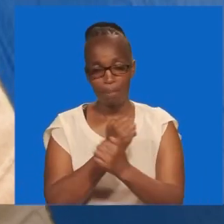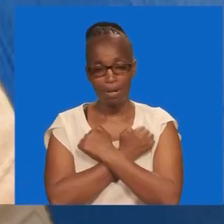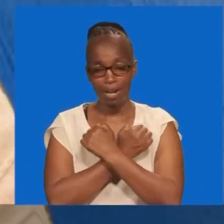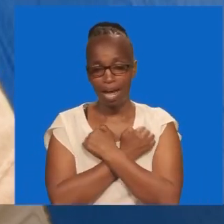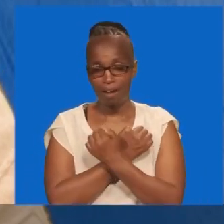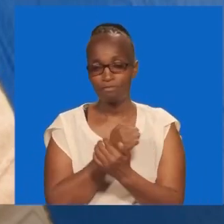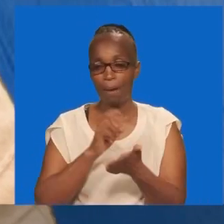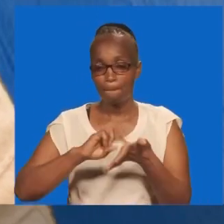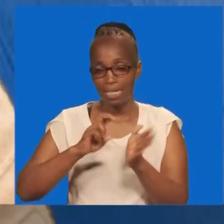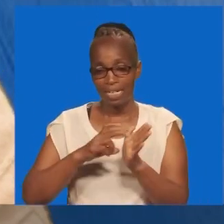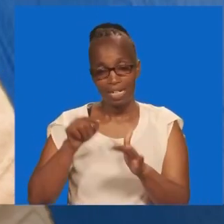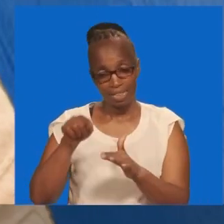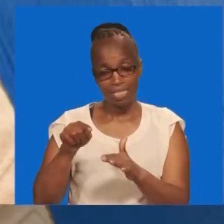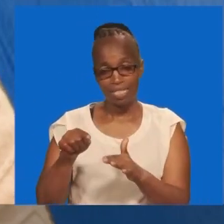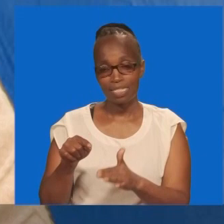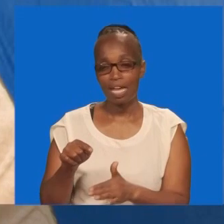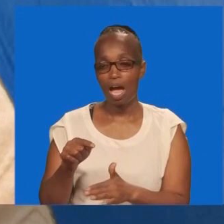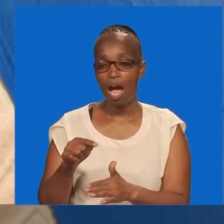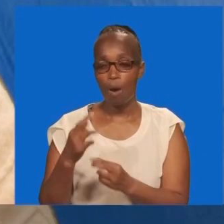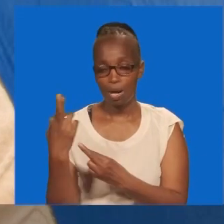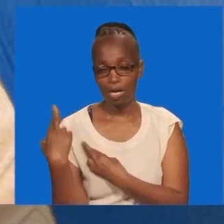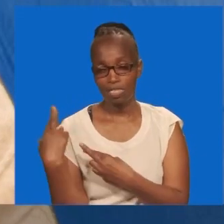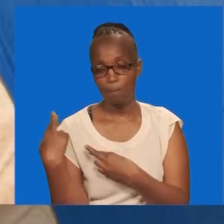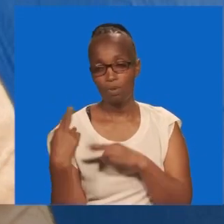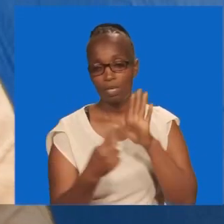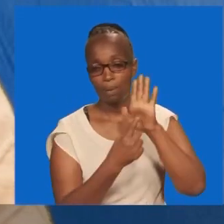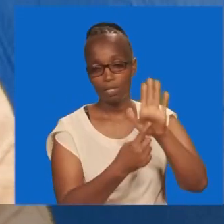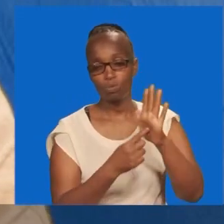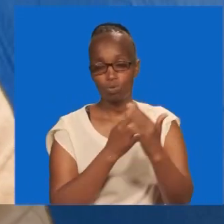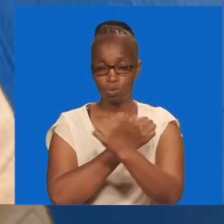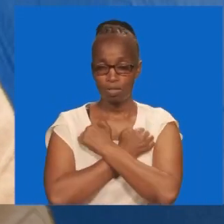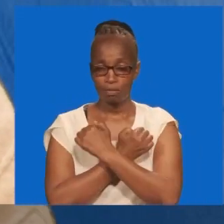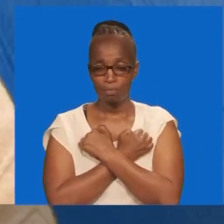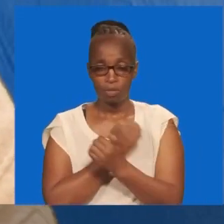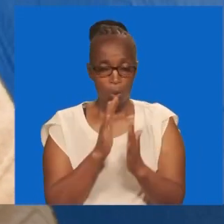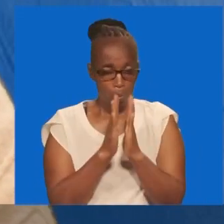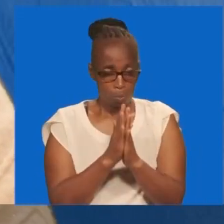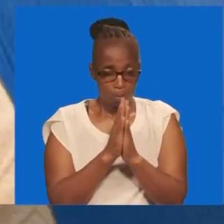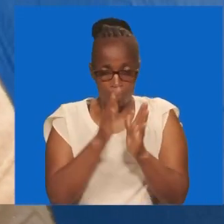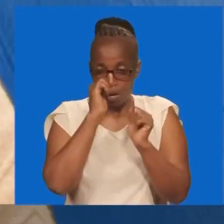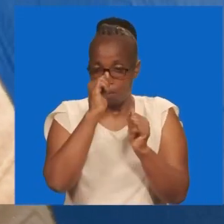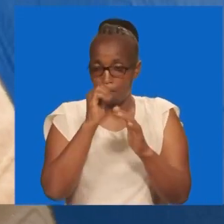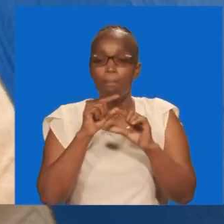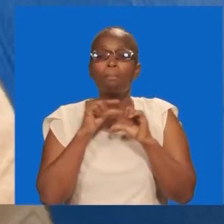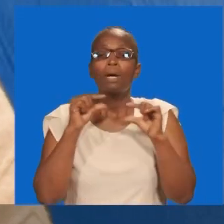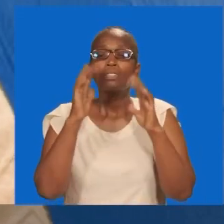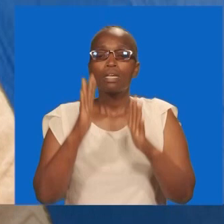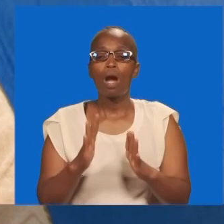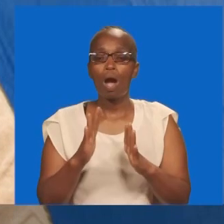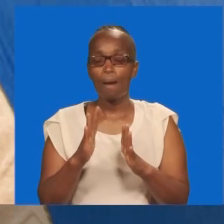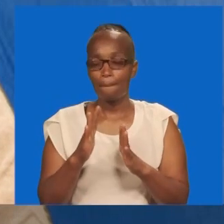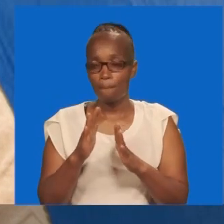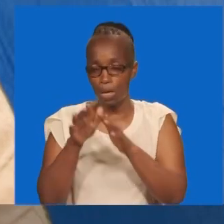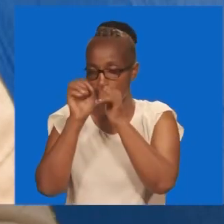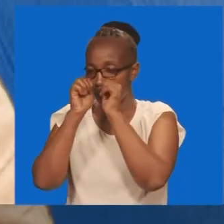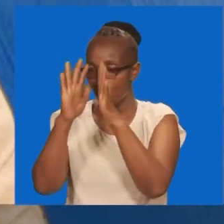Maana Mwenyezi Mungu anaangalia, na hilo ni jukumu letu la kuonyeshana upendo. Pasta, mbarikiwa ni kwa sababu ya